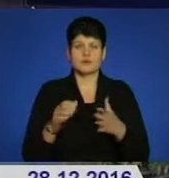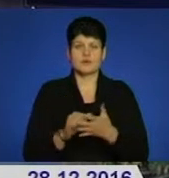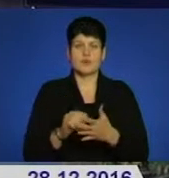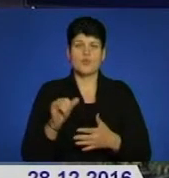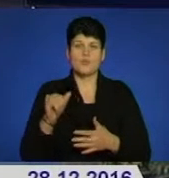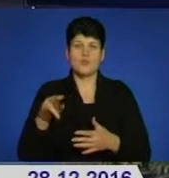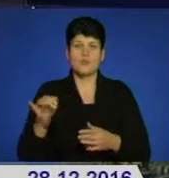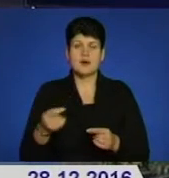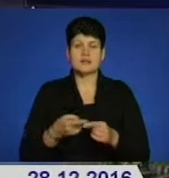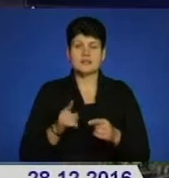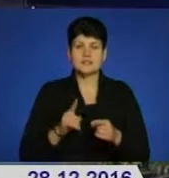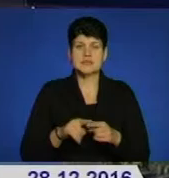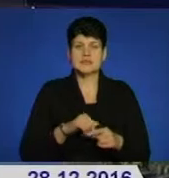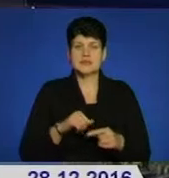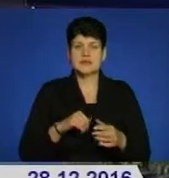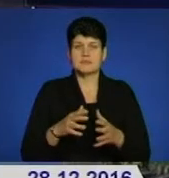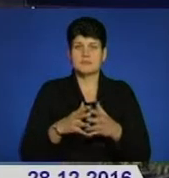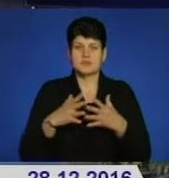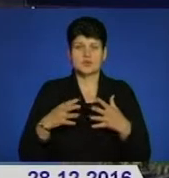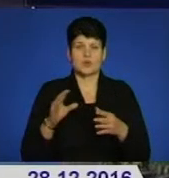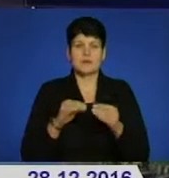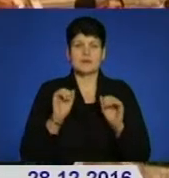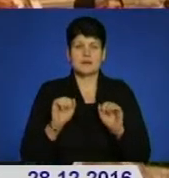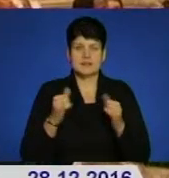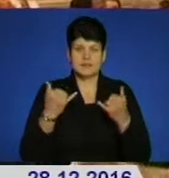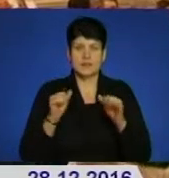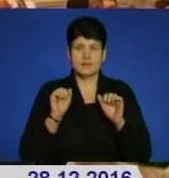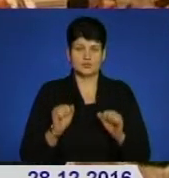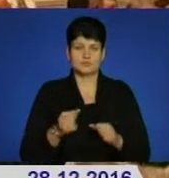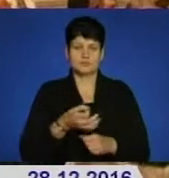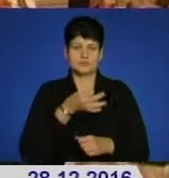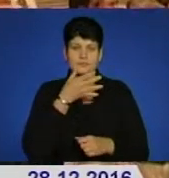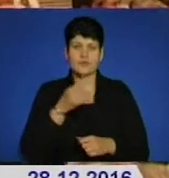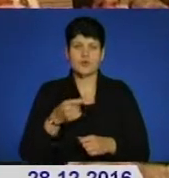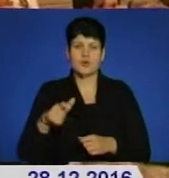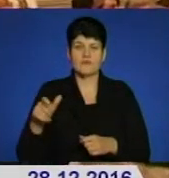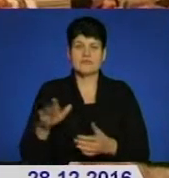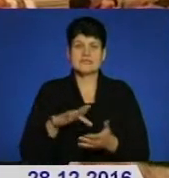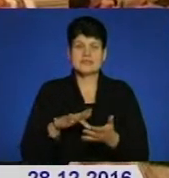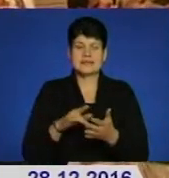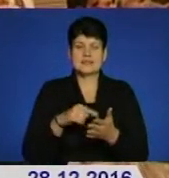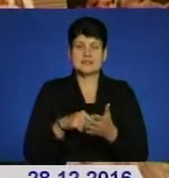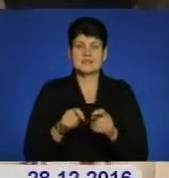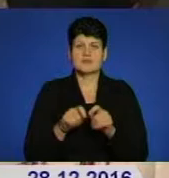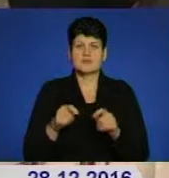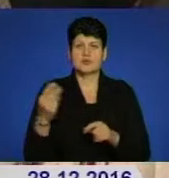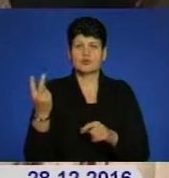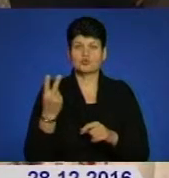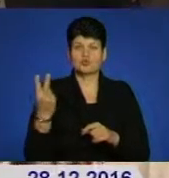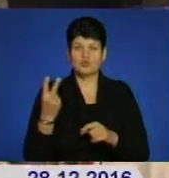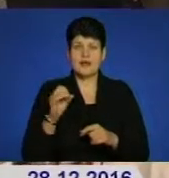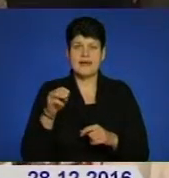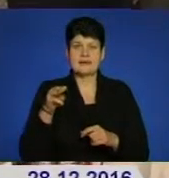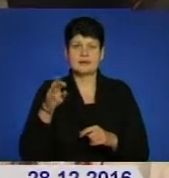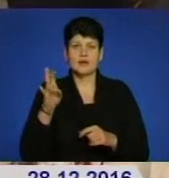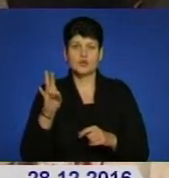найбільших колекцій автентичних предметів в Україні тепер можуть помилуватися тернополяни. У центрі міста відкрили другу в Україні етногалерею.